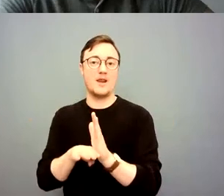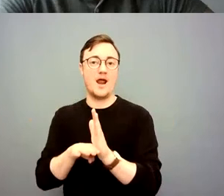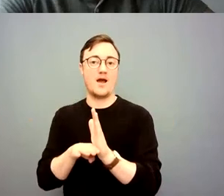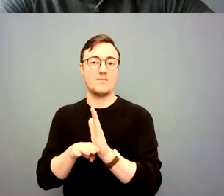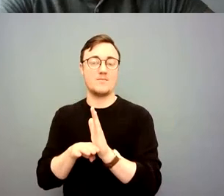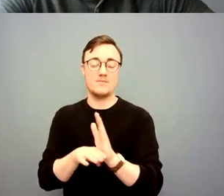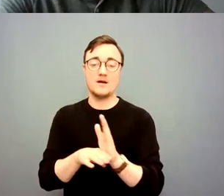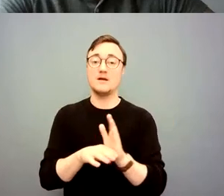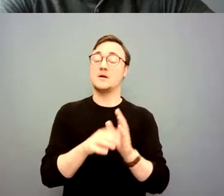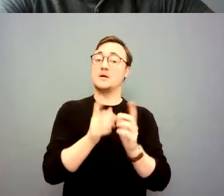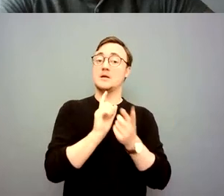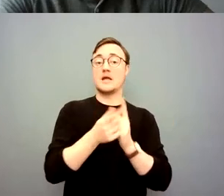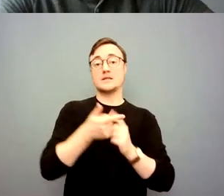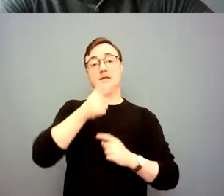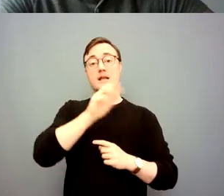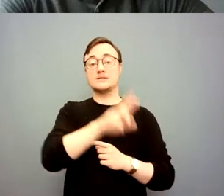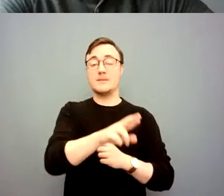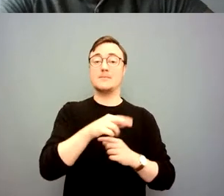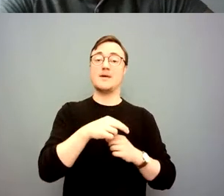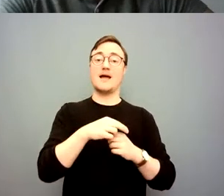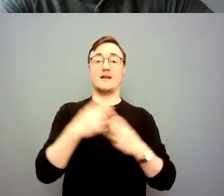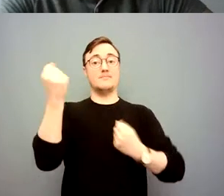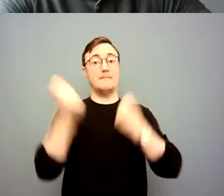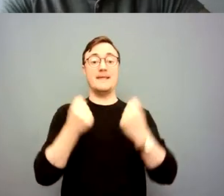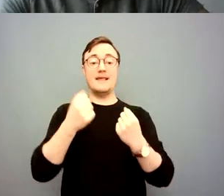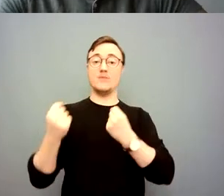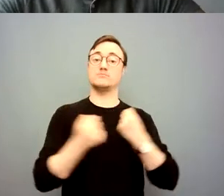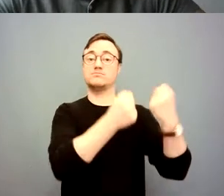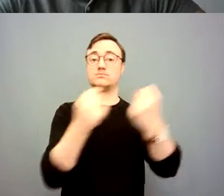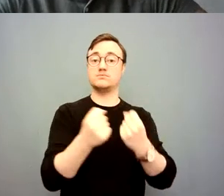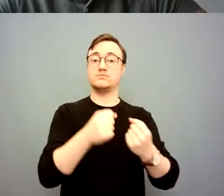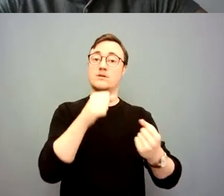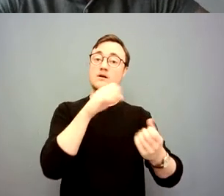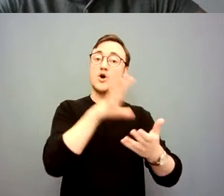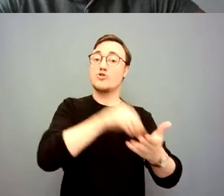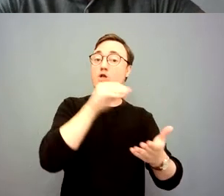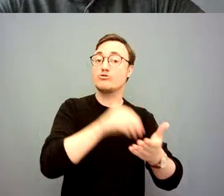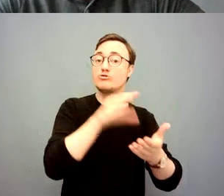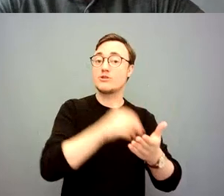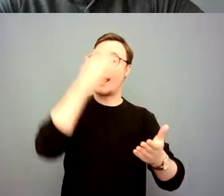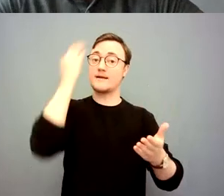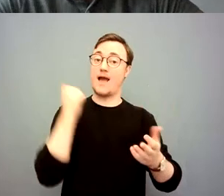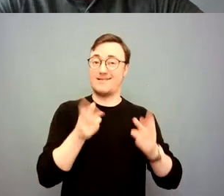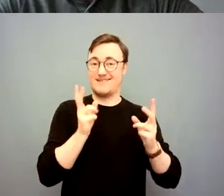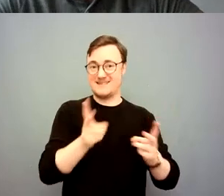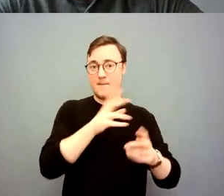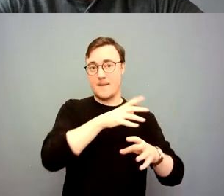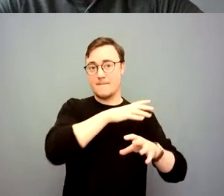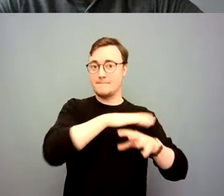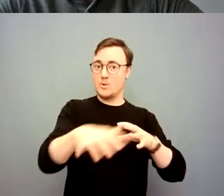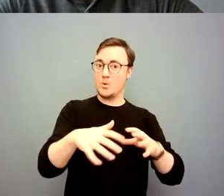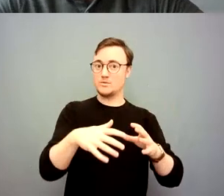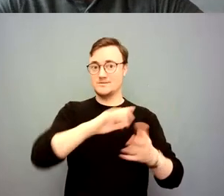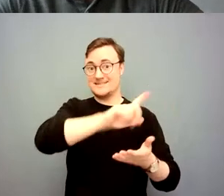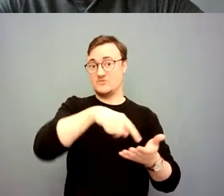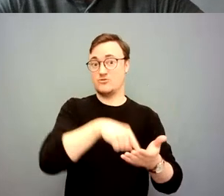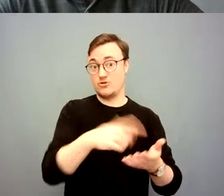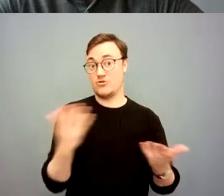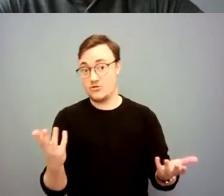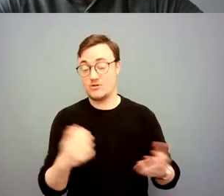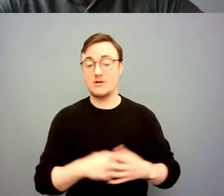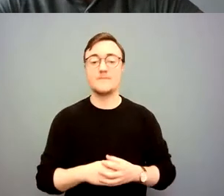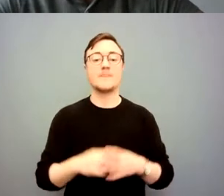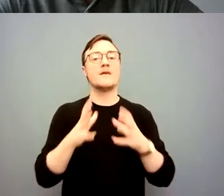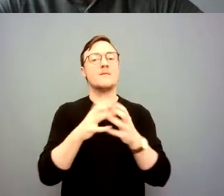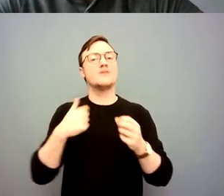mobilröntgen bland annat. Det är ju något som vi vill bygga ut. Men jag vill också avslutningsvis säga att vi kan inte hålla